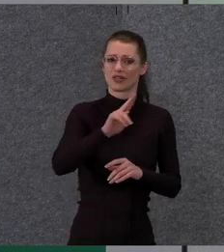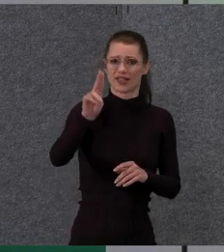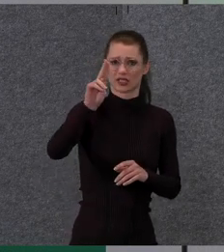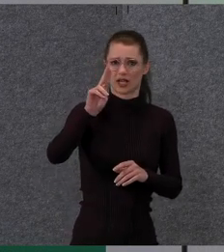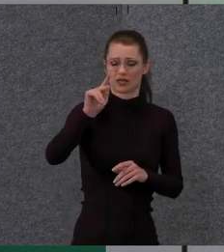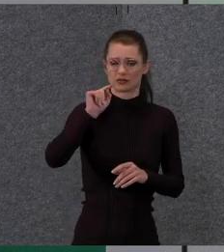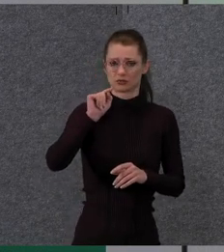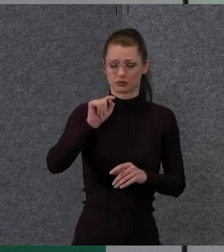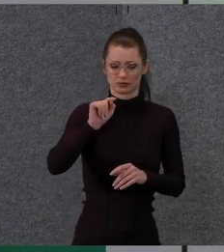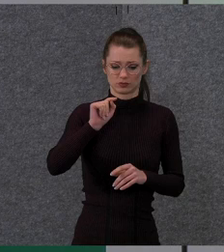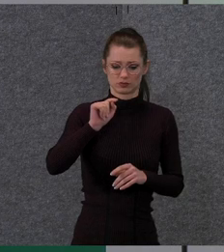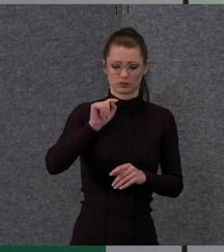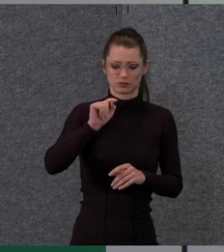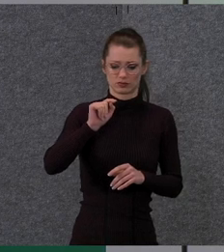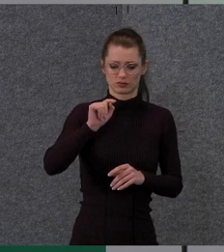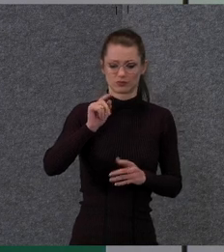Universitäten